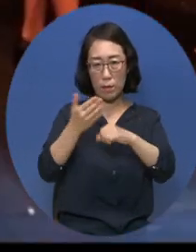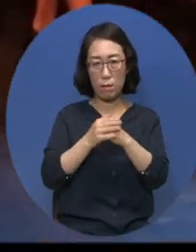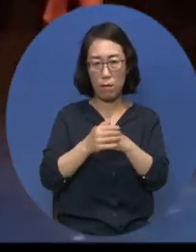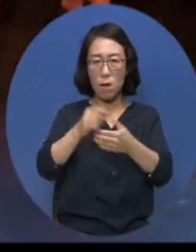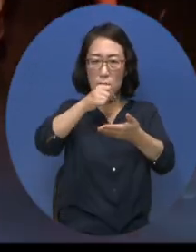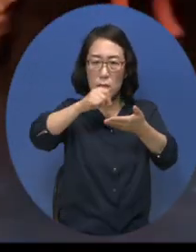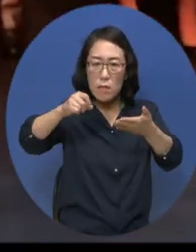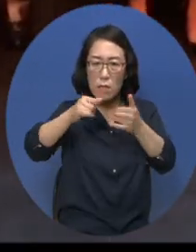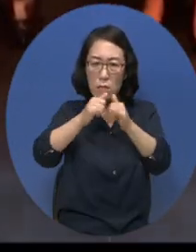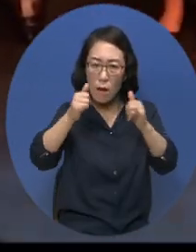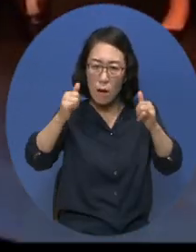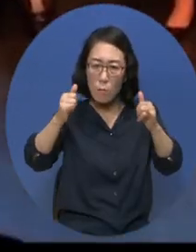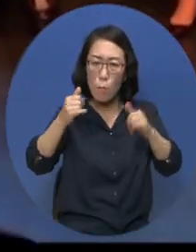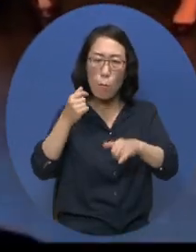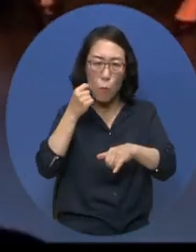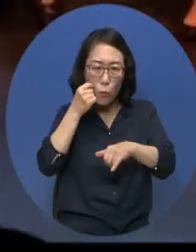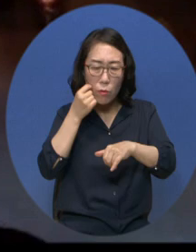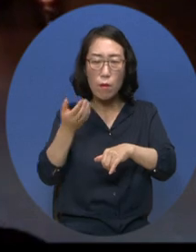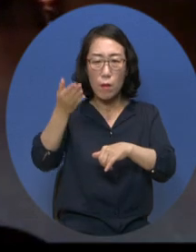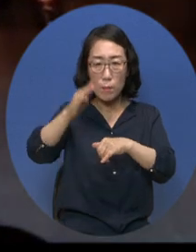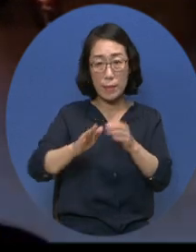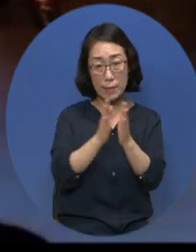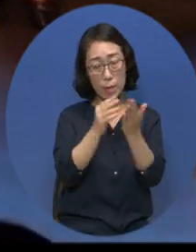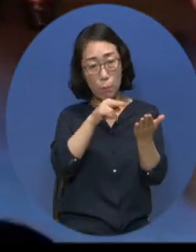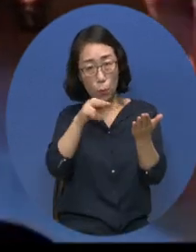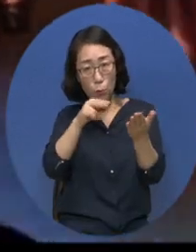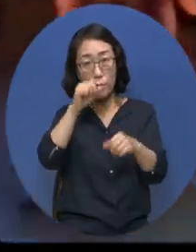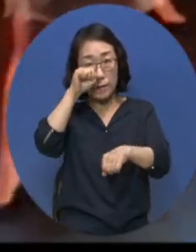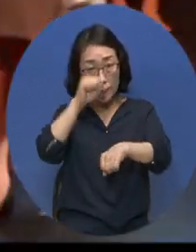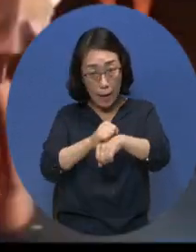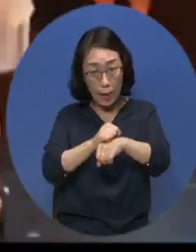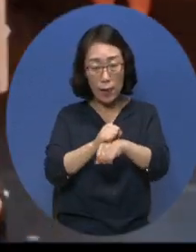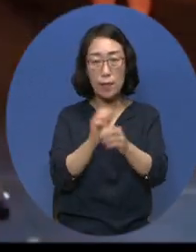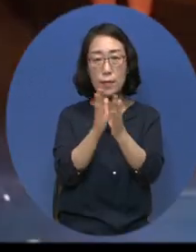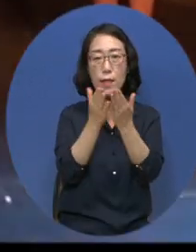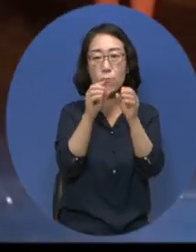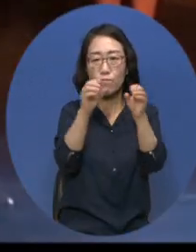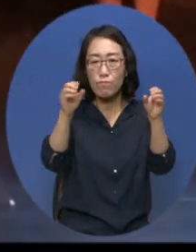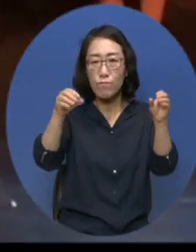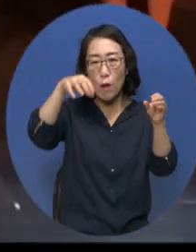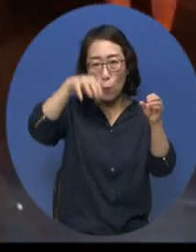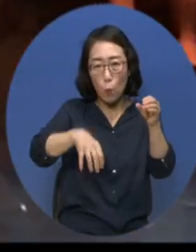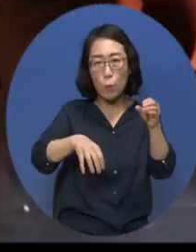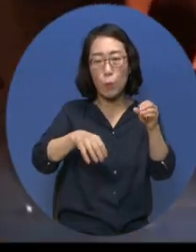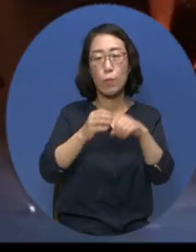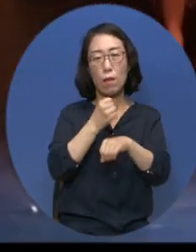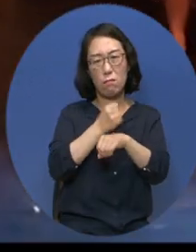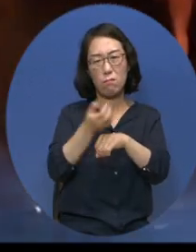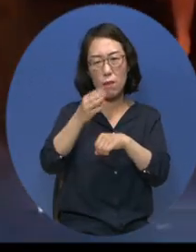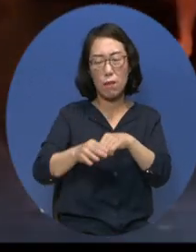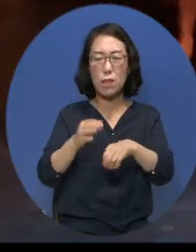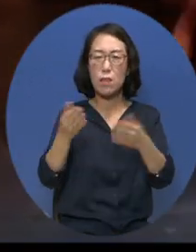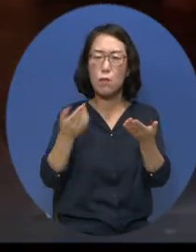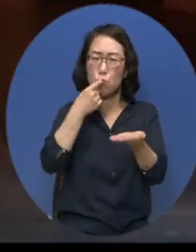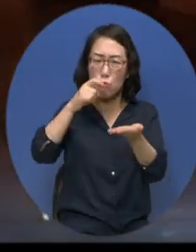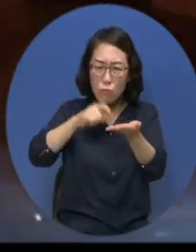작가는 못돼도 책은 좀 볼 것 같아 제일 서점에 일하고 있지만 책 진열만 하고 있을 뿐입니다.